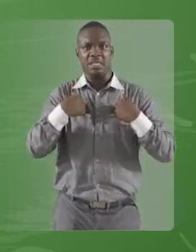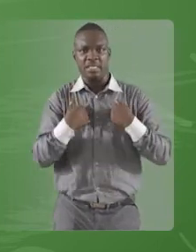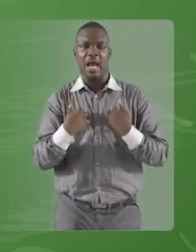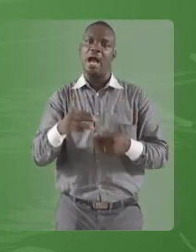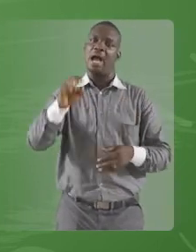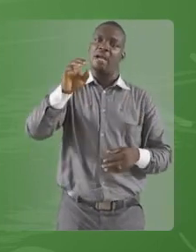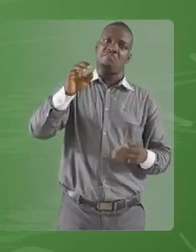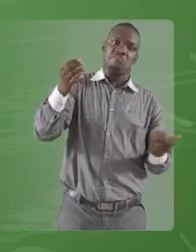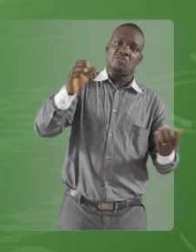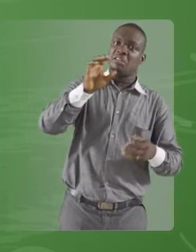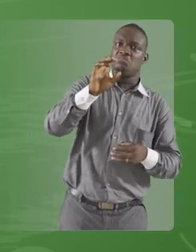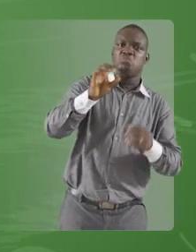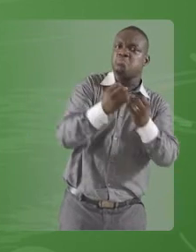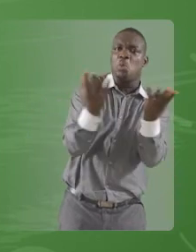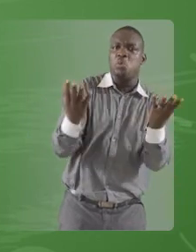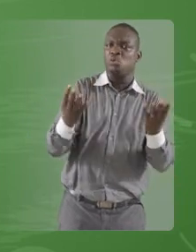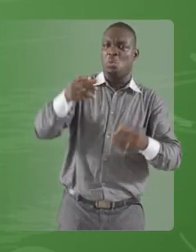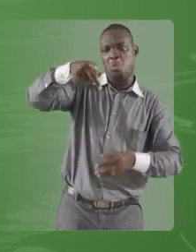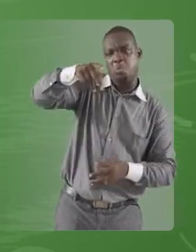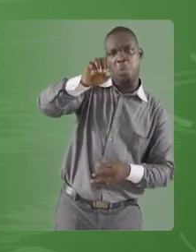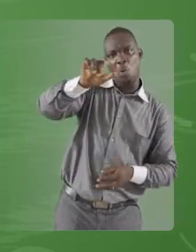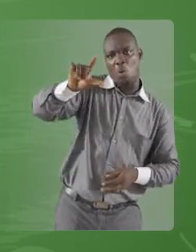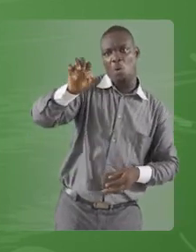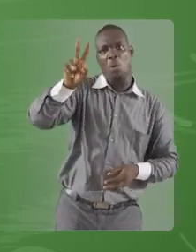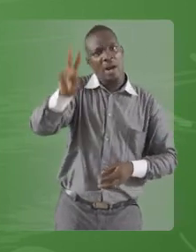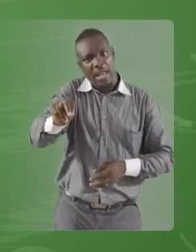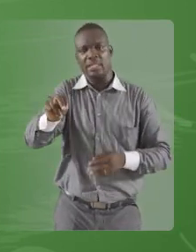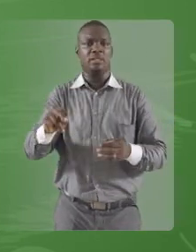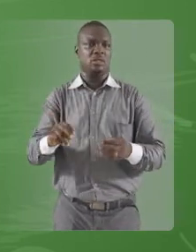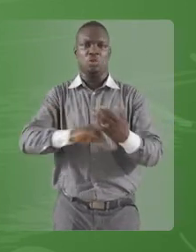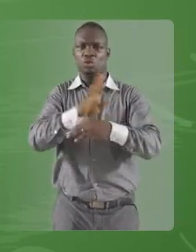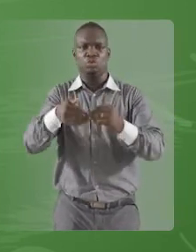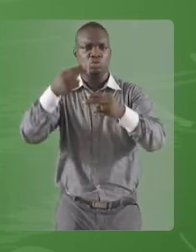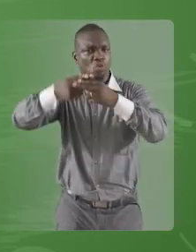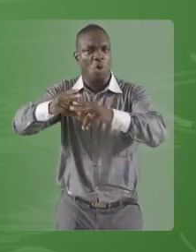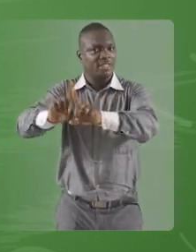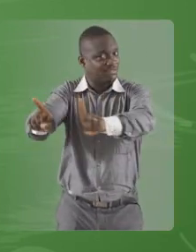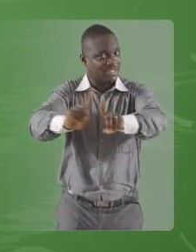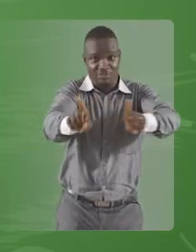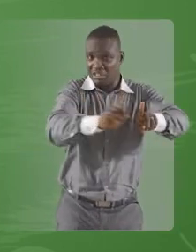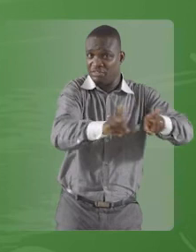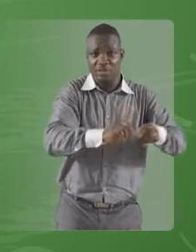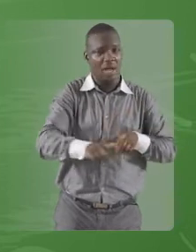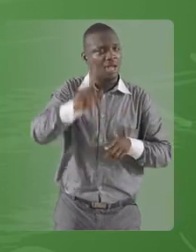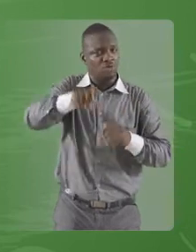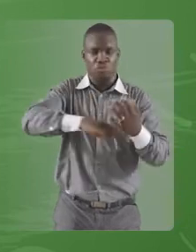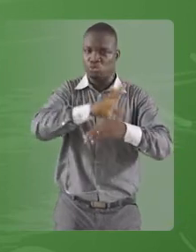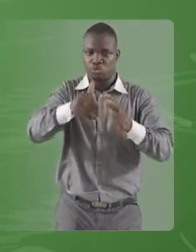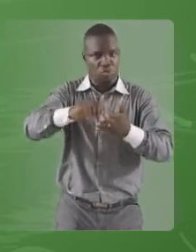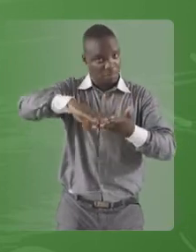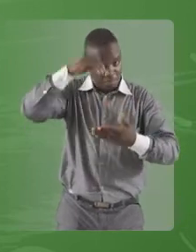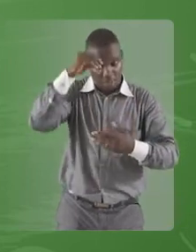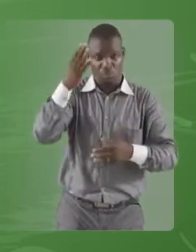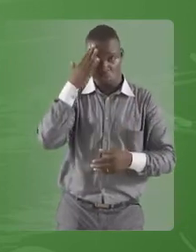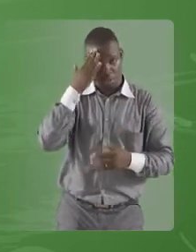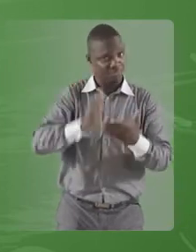déhiscence, loge pollinique remplie de grains de pollen et reste des cellules nourricières. Bien après le résultat,